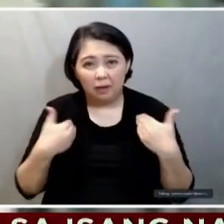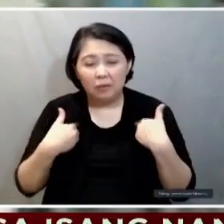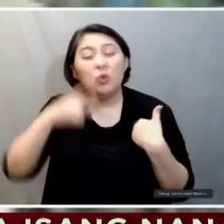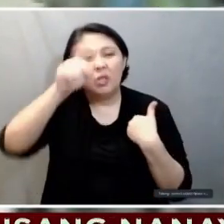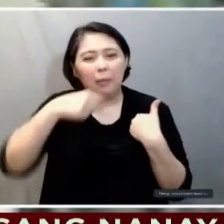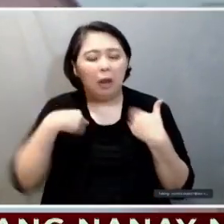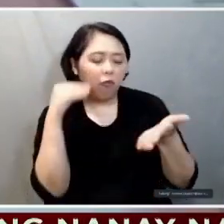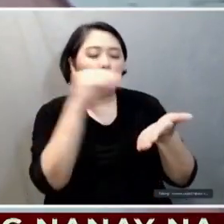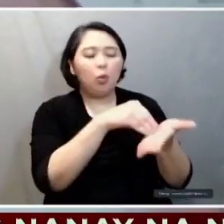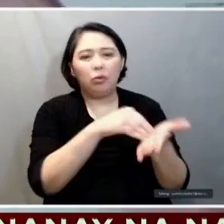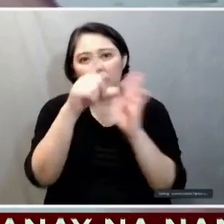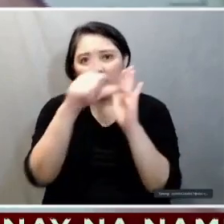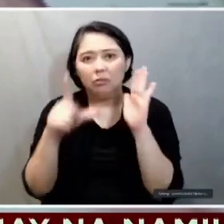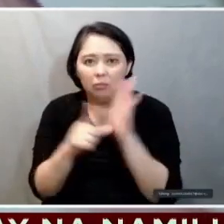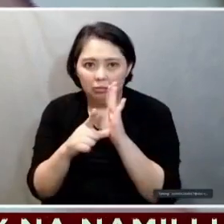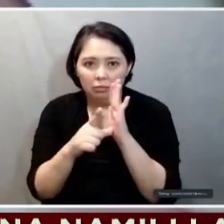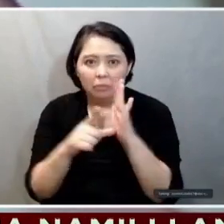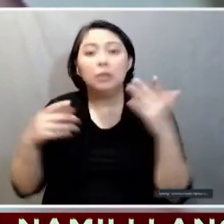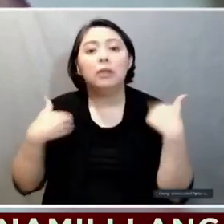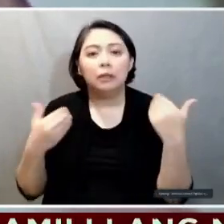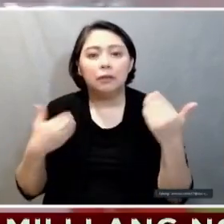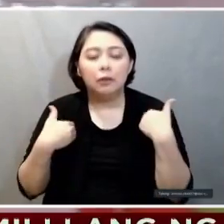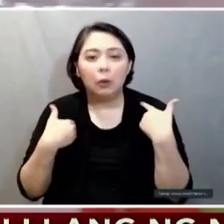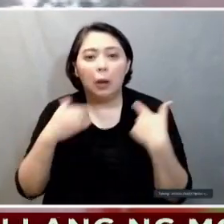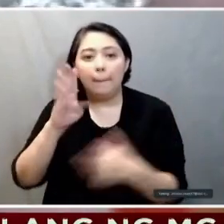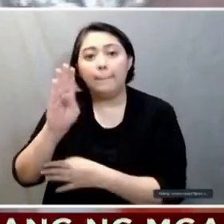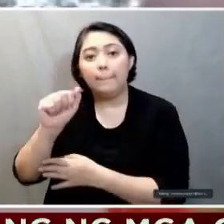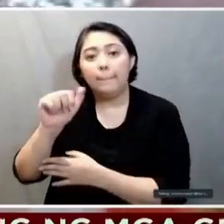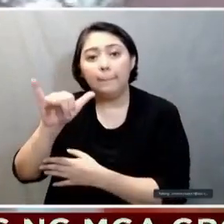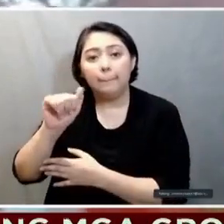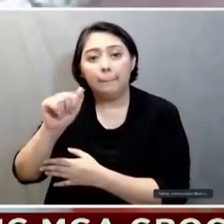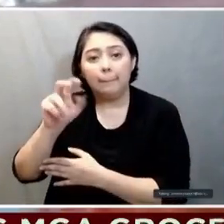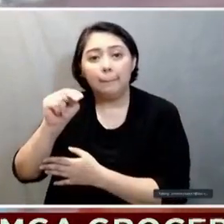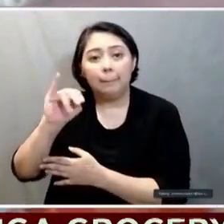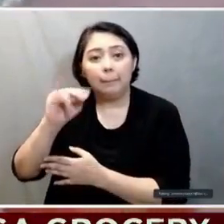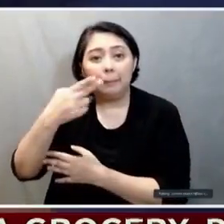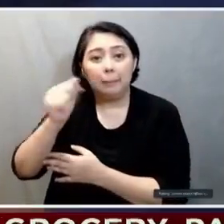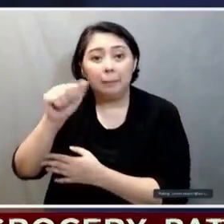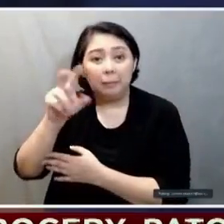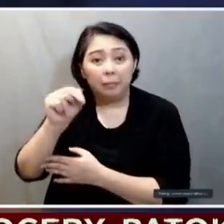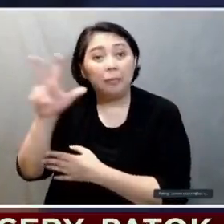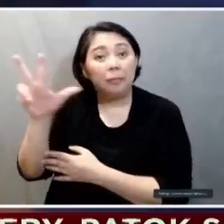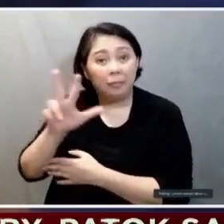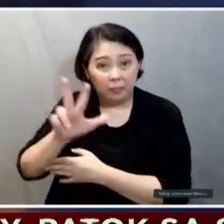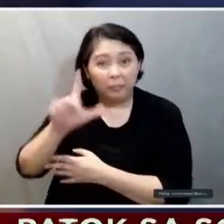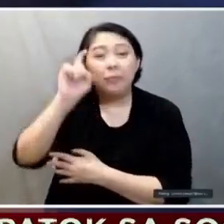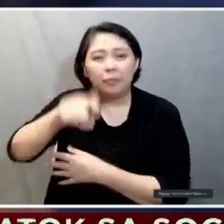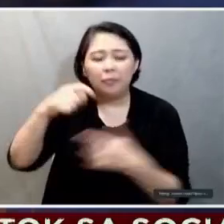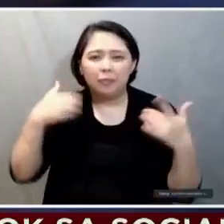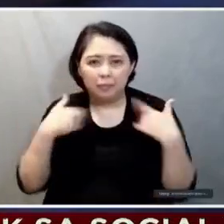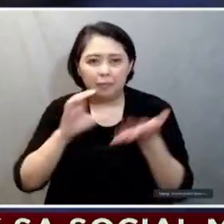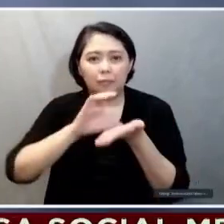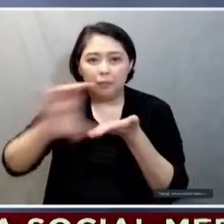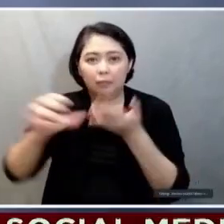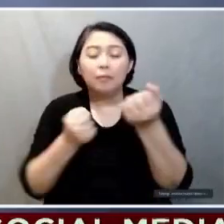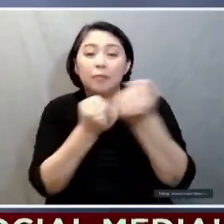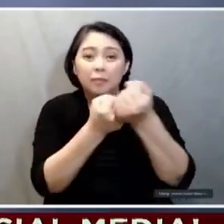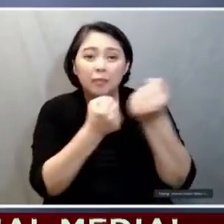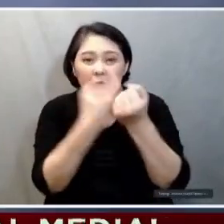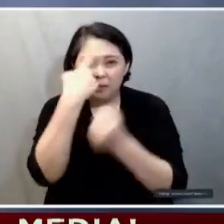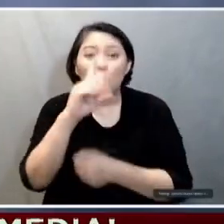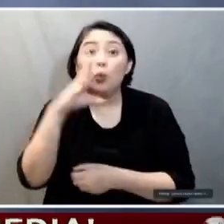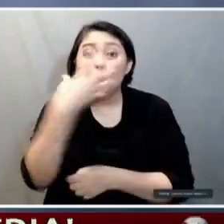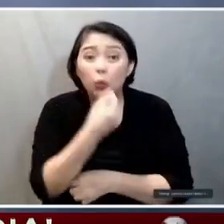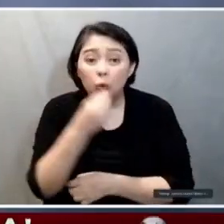Bayanihan 3 para maipagpatuloy ng DOLE ang pamimigay ng cash assistance sa mga displaced workers at mga OFW at